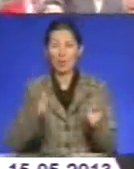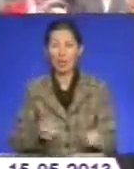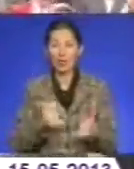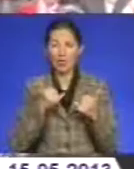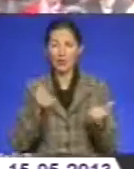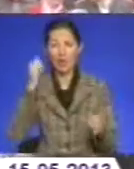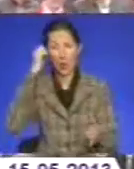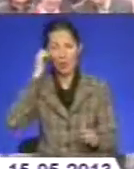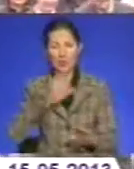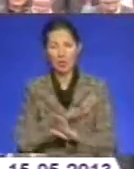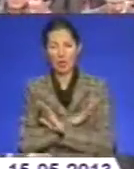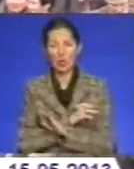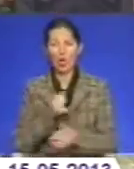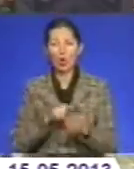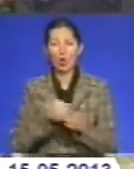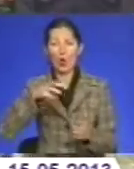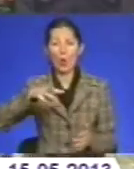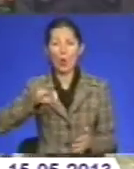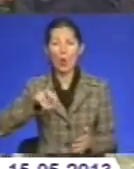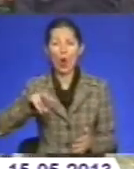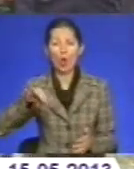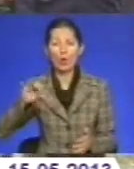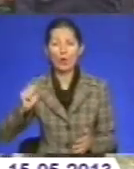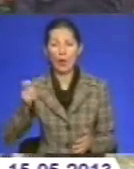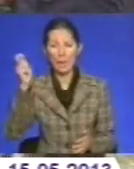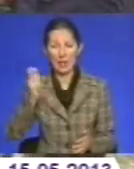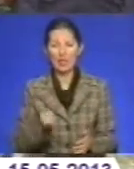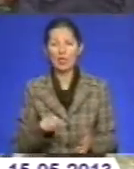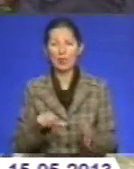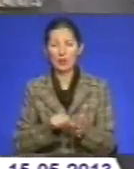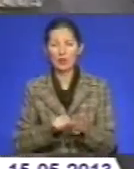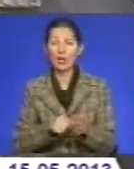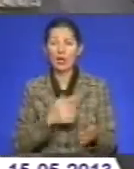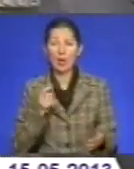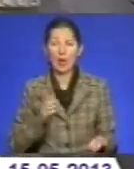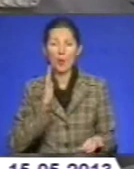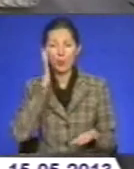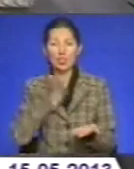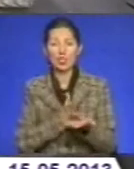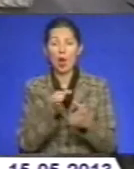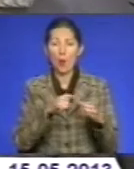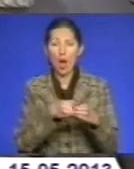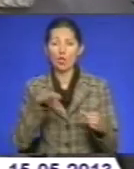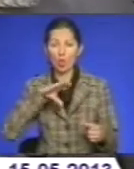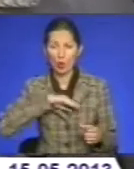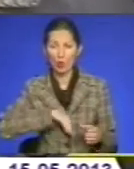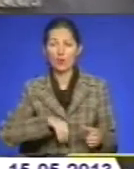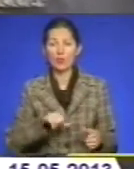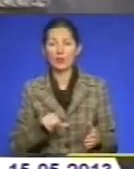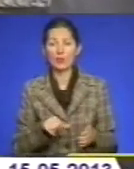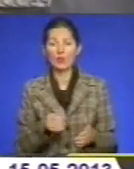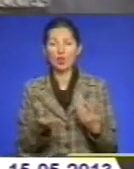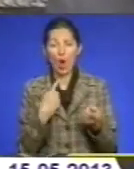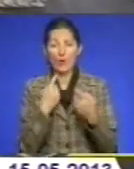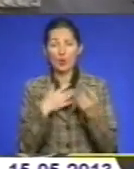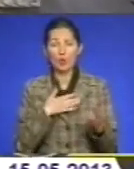прибули представники влади та громадськості, політичних партій і духовенство. Якщо говорити про нашу Тернопільську